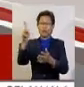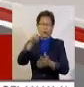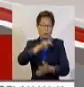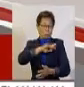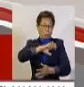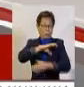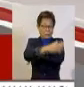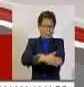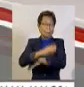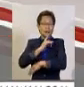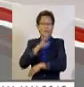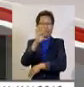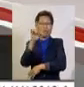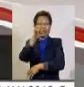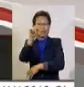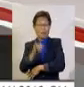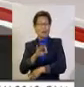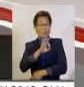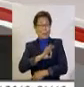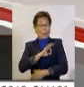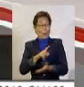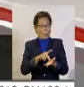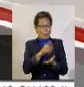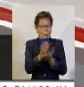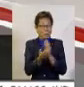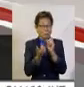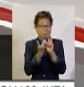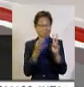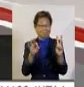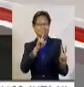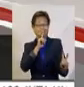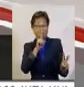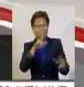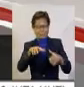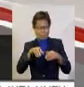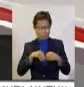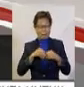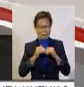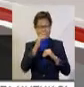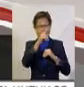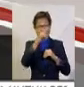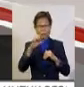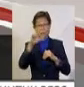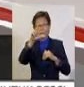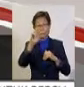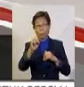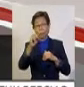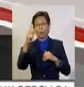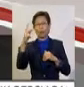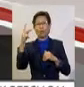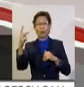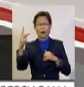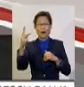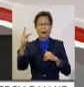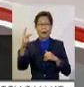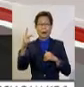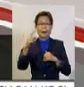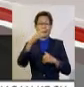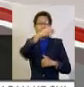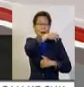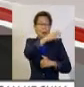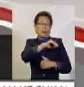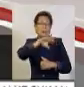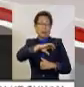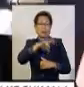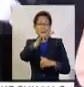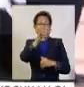Harun mengakui manfaat belanjawan 2019 bakal diterima lebih 130,000 pegawai dan anggota.